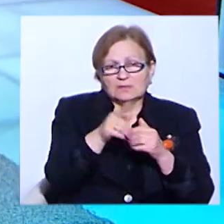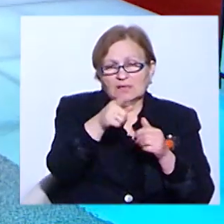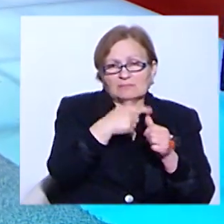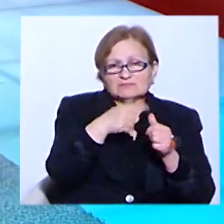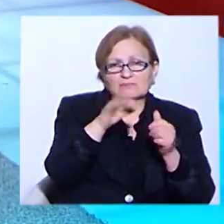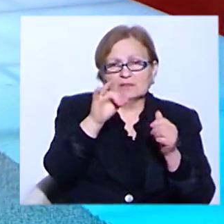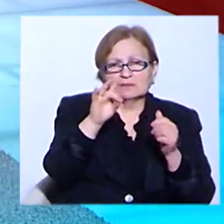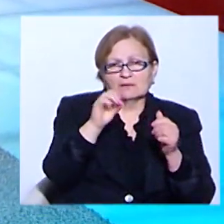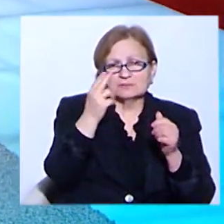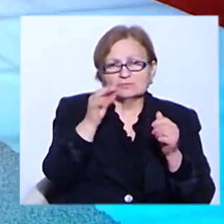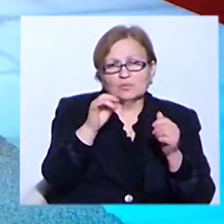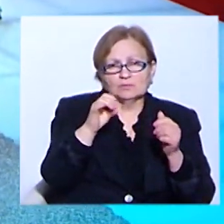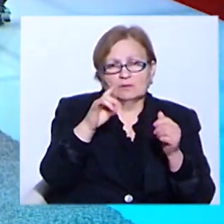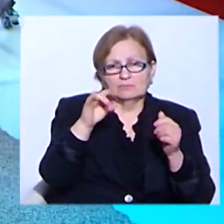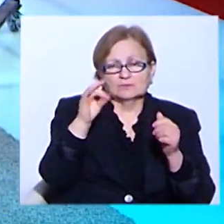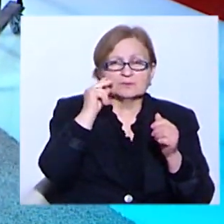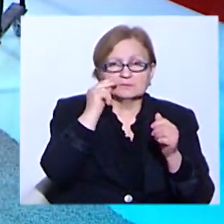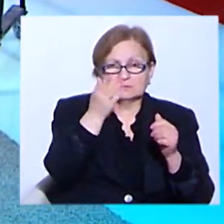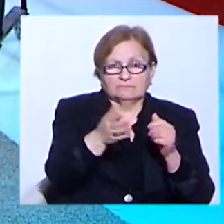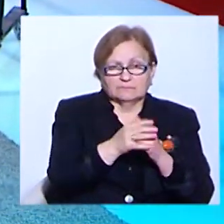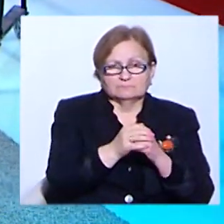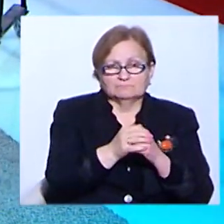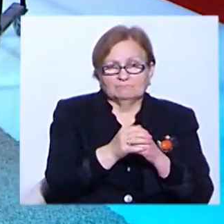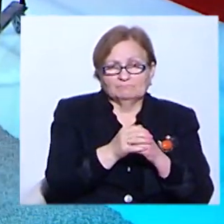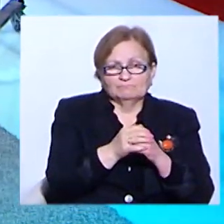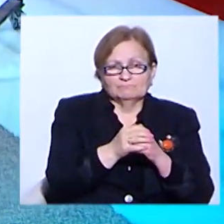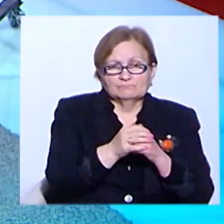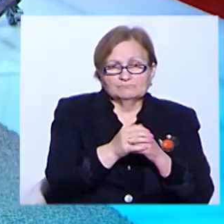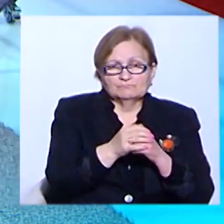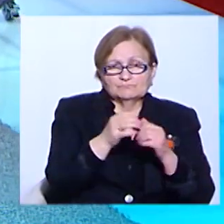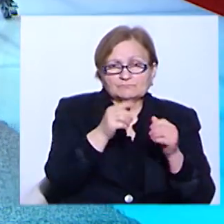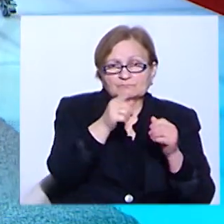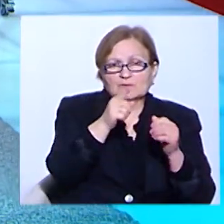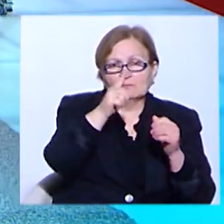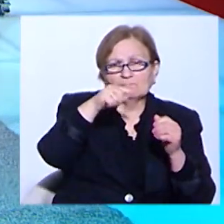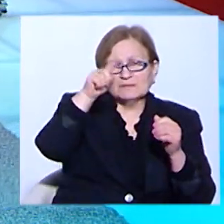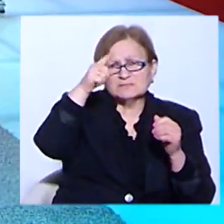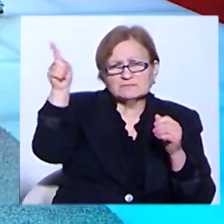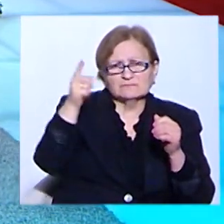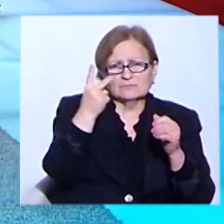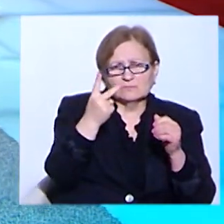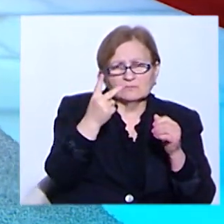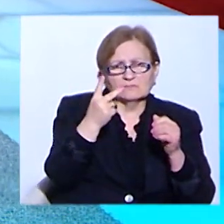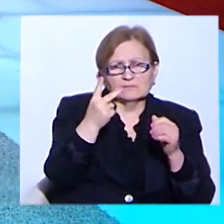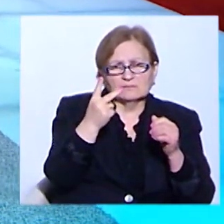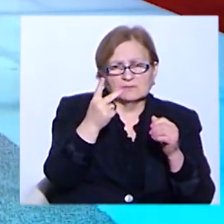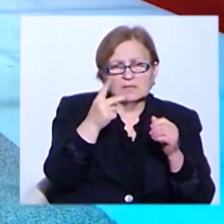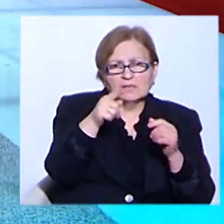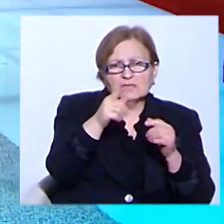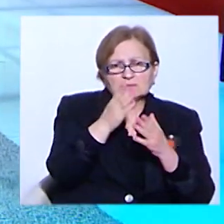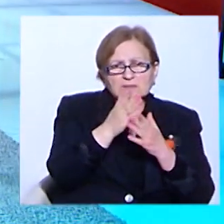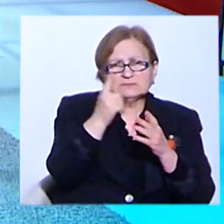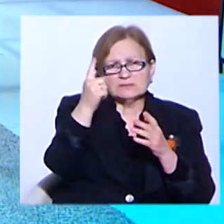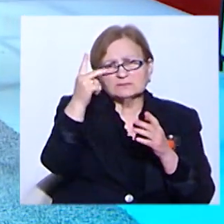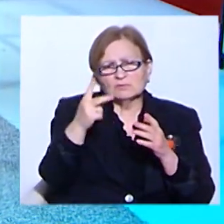ირაციონალური რიცხვი. ამიტომ ფესვი 2-თან მიმართებაში ჩვენ ვიცით, რომ ფესვი 2 არის რაღაც 1 და 2-ის შორის